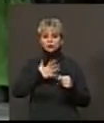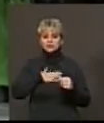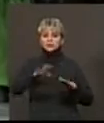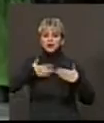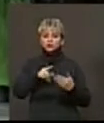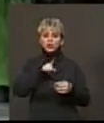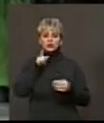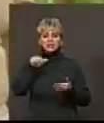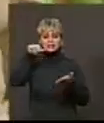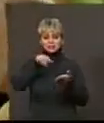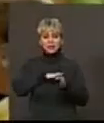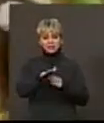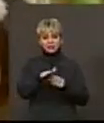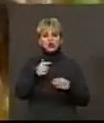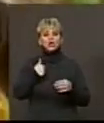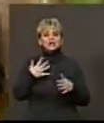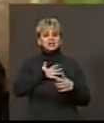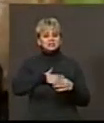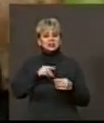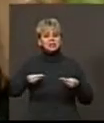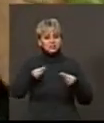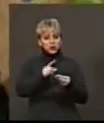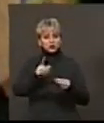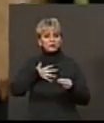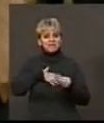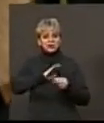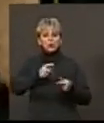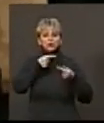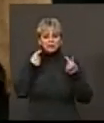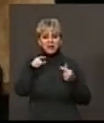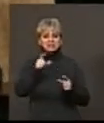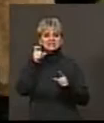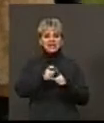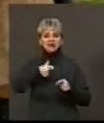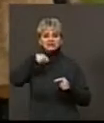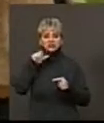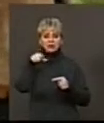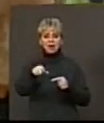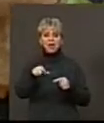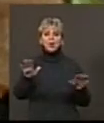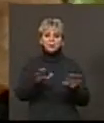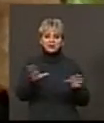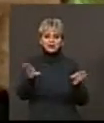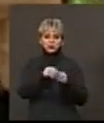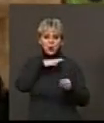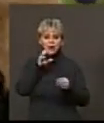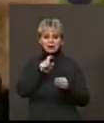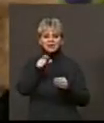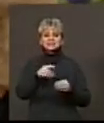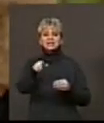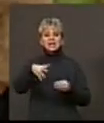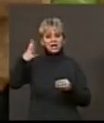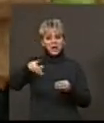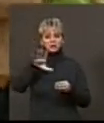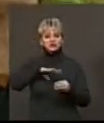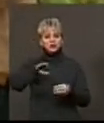поклонники юных исполнителей. Настраивала, чтобы не волновалась, улыбалась. Слова вчера, не знаю, пропевали много раз, на камеру снимали,